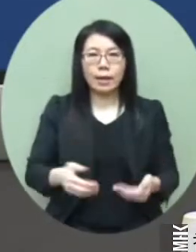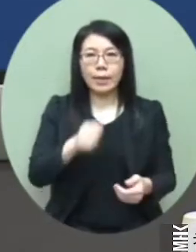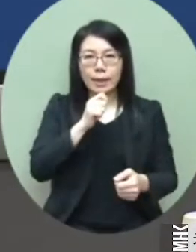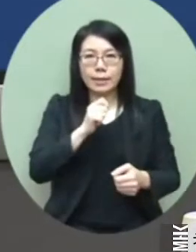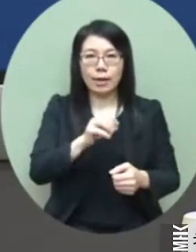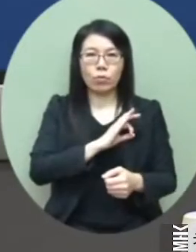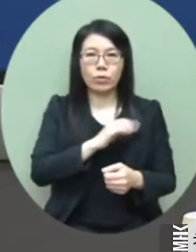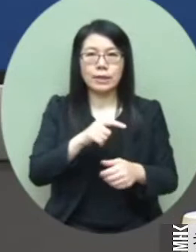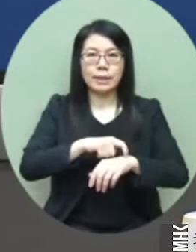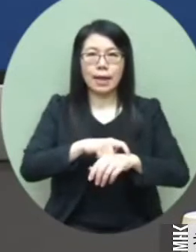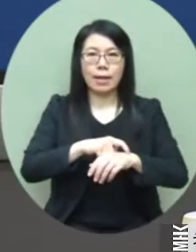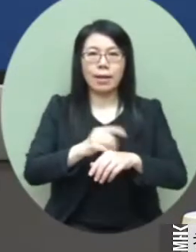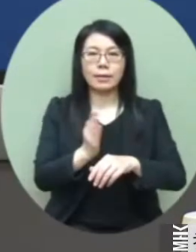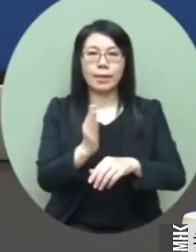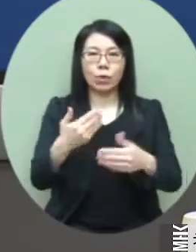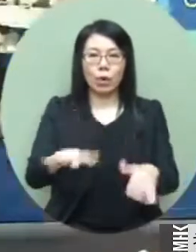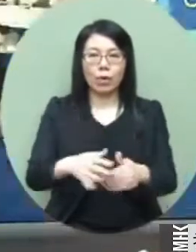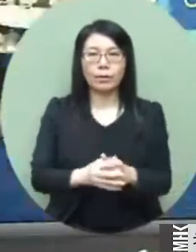嘅記者會時間差唔多啦。